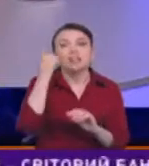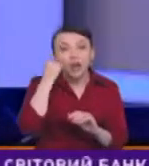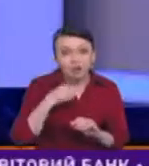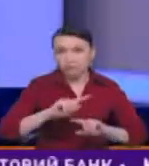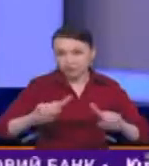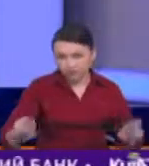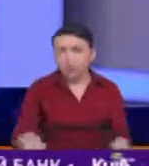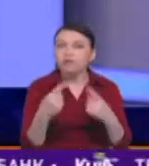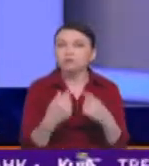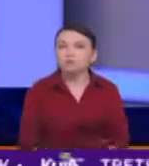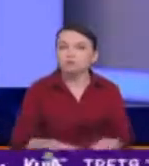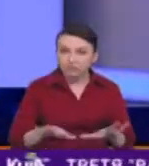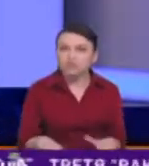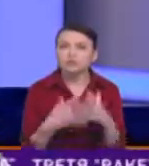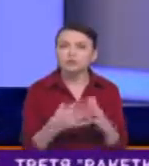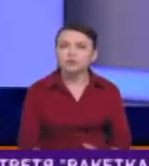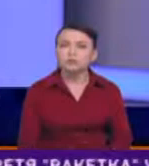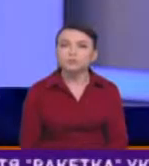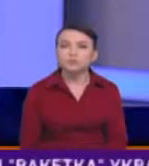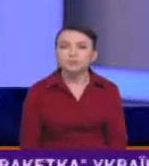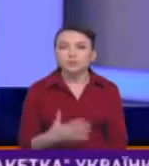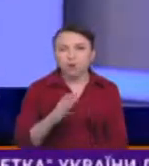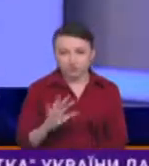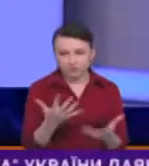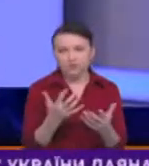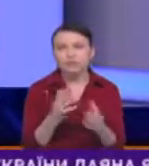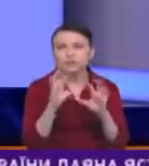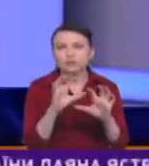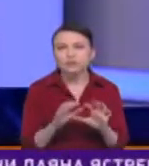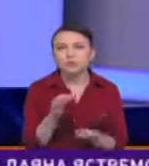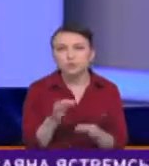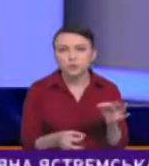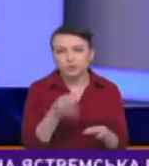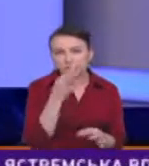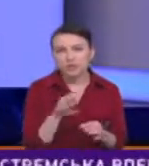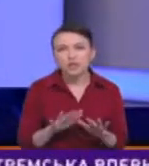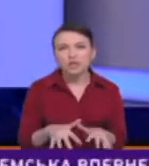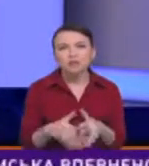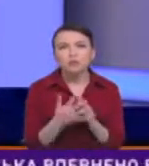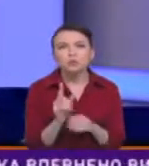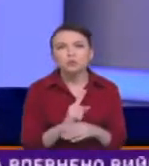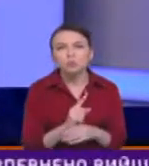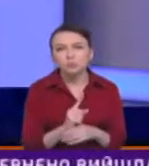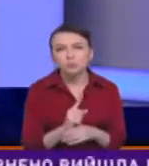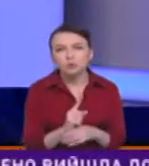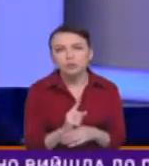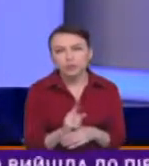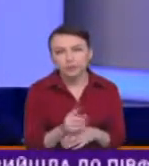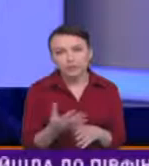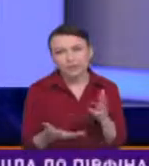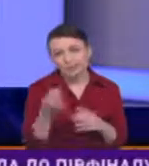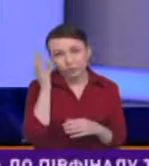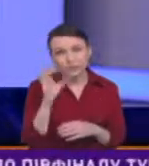до речі, один раз Конституційний суд в моєму скликанні сказав про реанімацію норм. Це, якщо ви